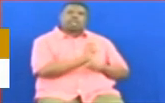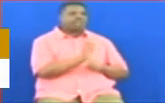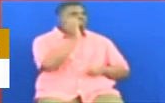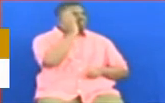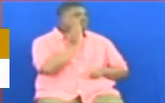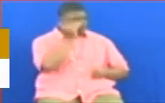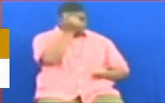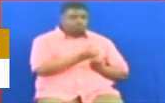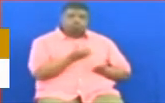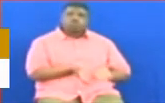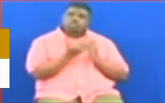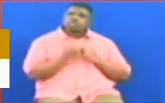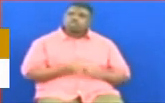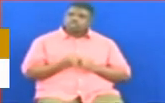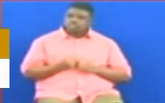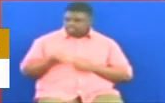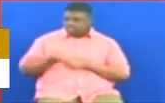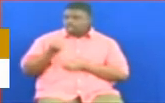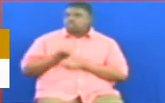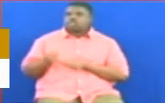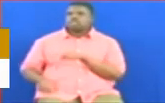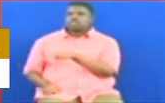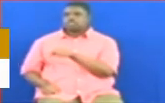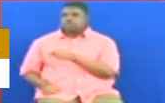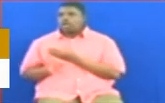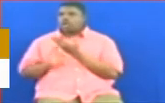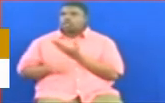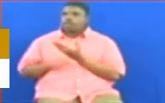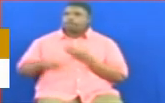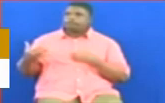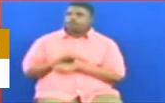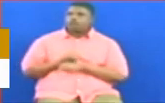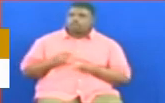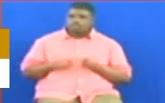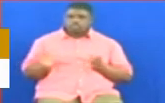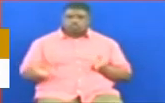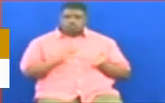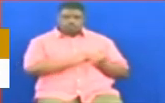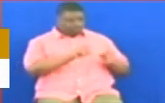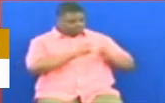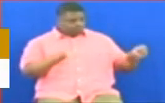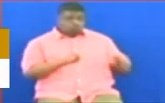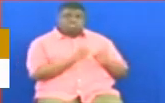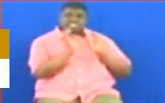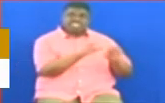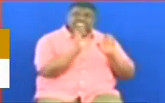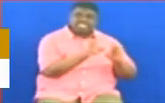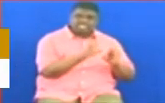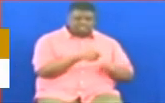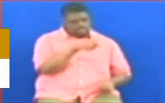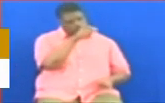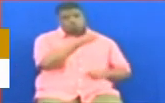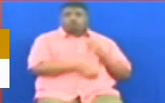katika utekelezaji wao wa kazi. Kwa hiyo moja ya hasara kubwa ambayo unaweza kuipata ni pale utakapoweka vifungu vya kuwatisha watendaji wako walio chini